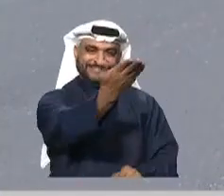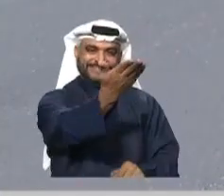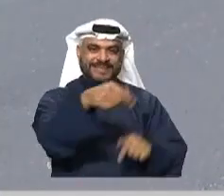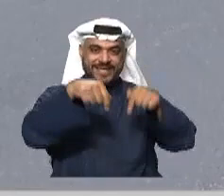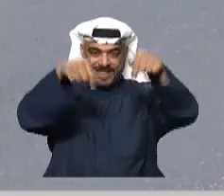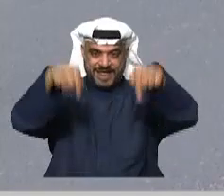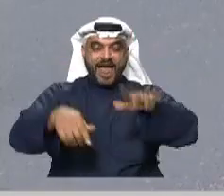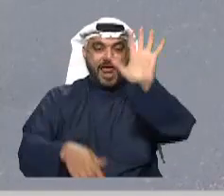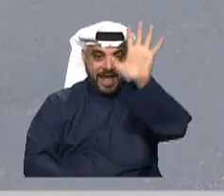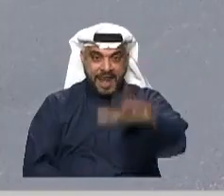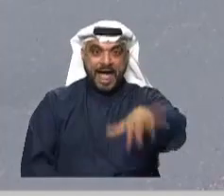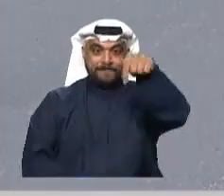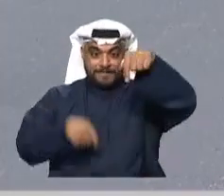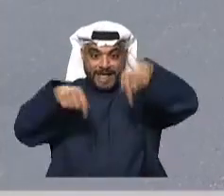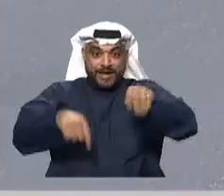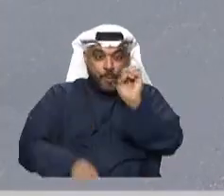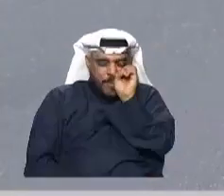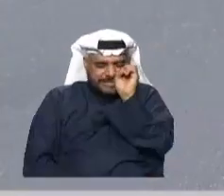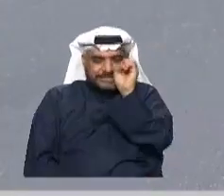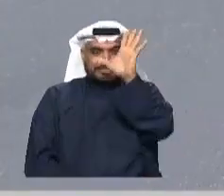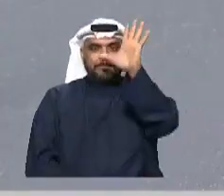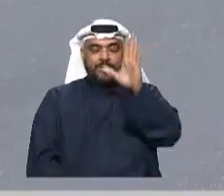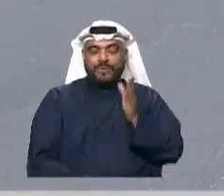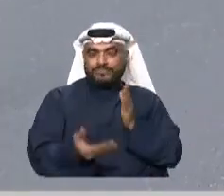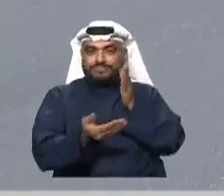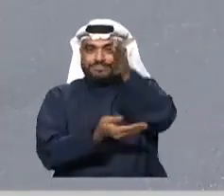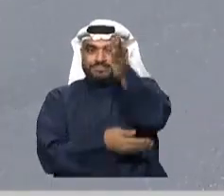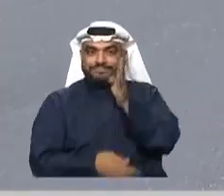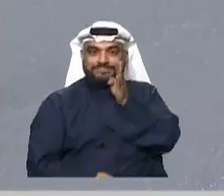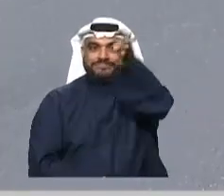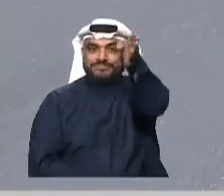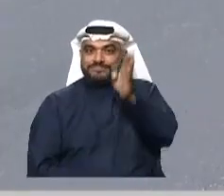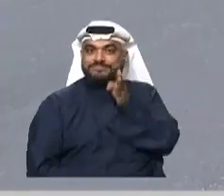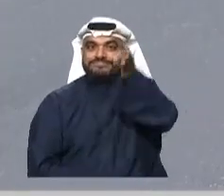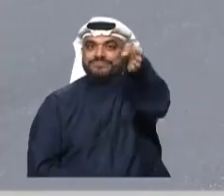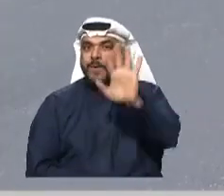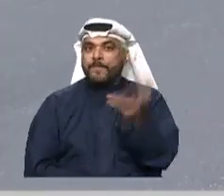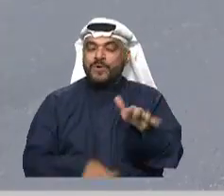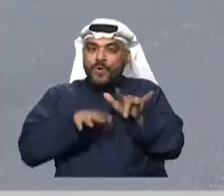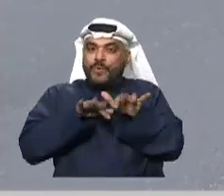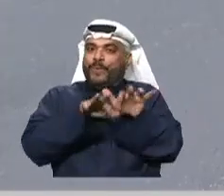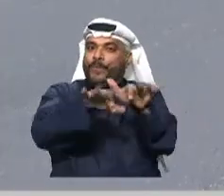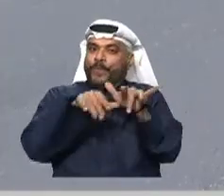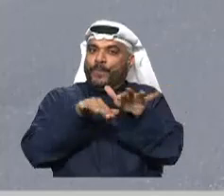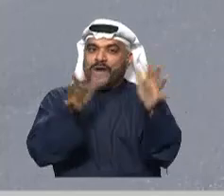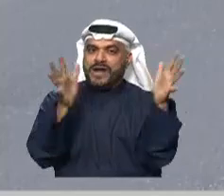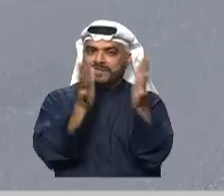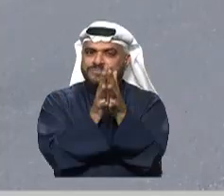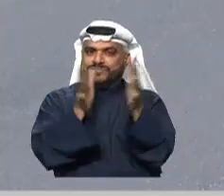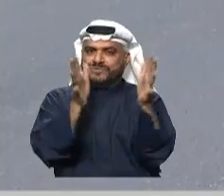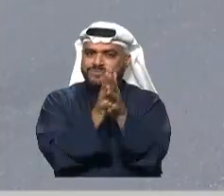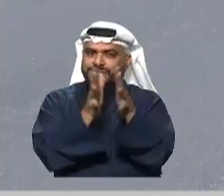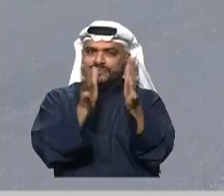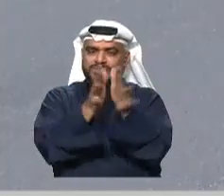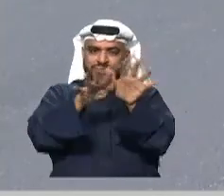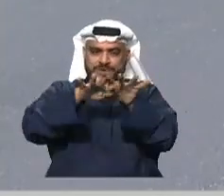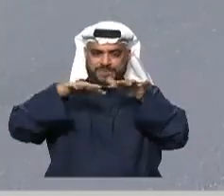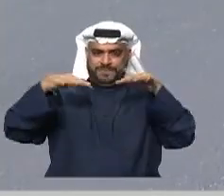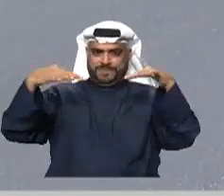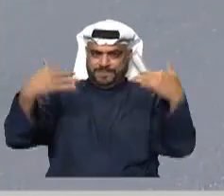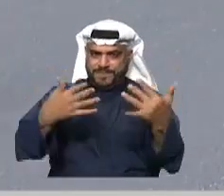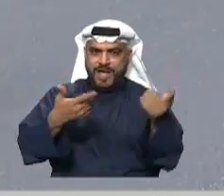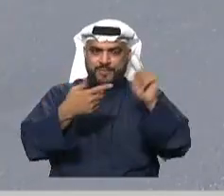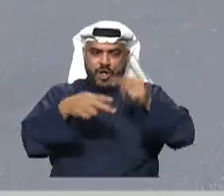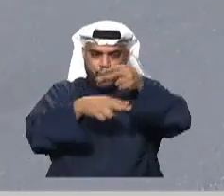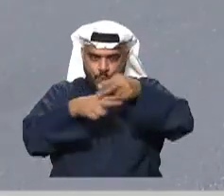منذ الصباح الباكر والجماهير الكويتية والخليجية تتوافد على منفذ العبدلي شمال دولة